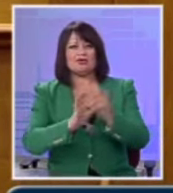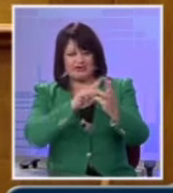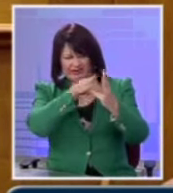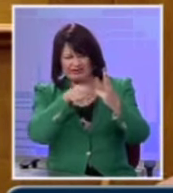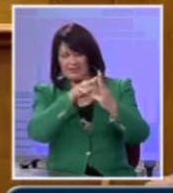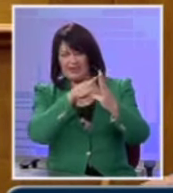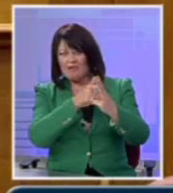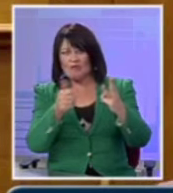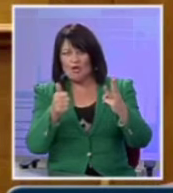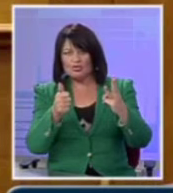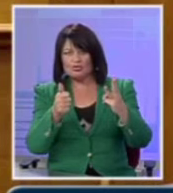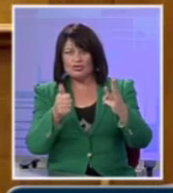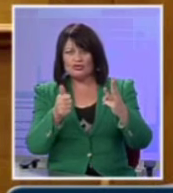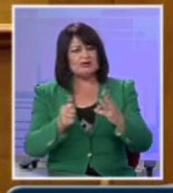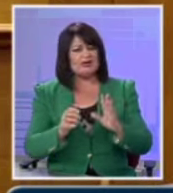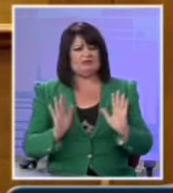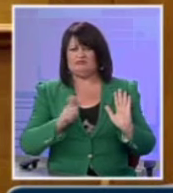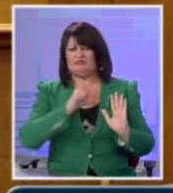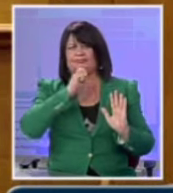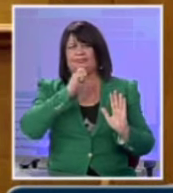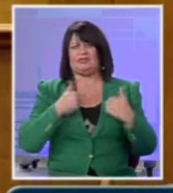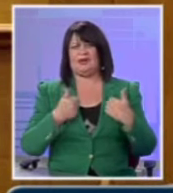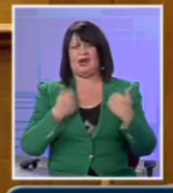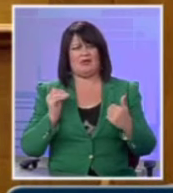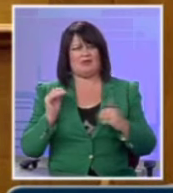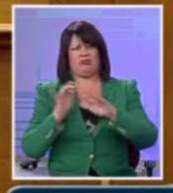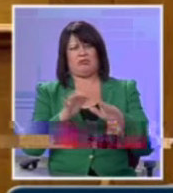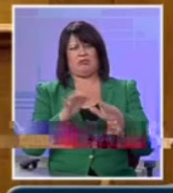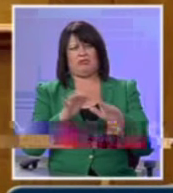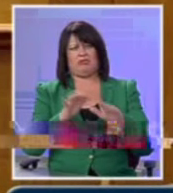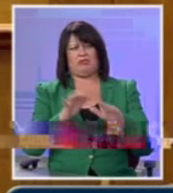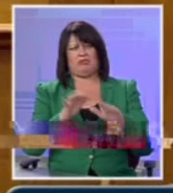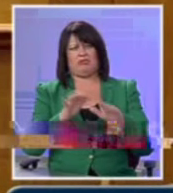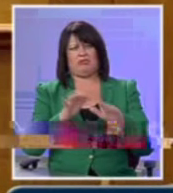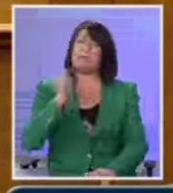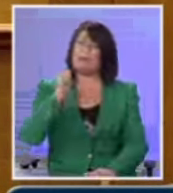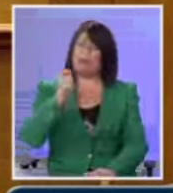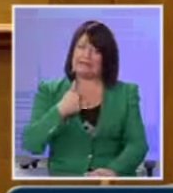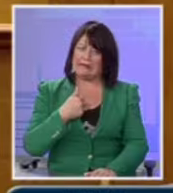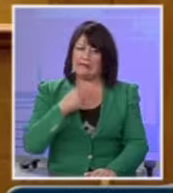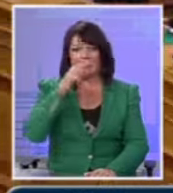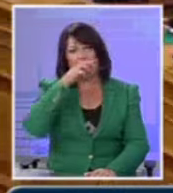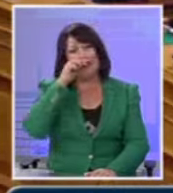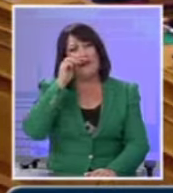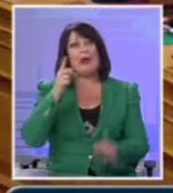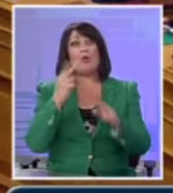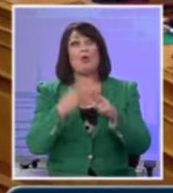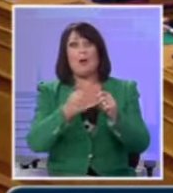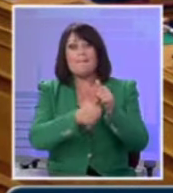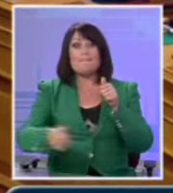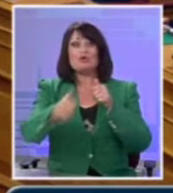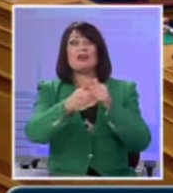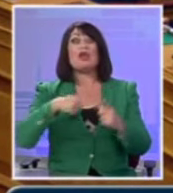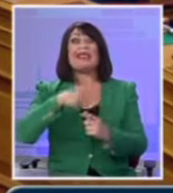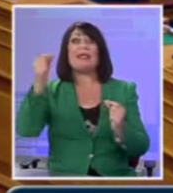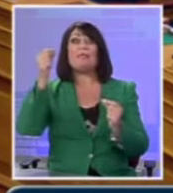εργαλεία, ασφαλώς είναι ελκυστική για τις νέες γενιές. Στην πολιτική μας, κορυφαία προτεραιότητα έχει το